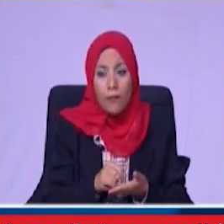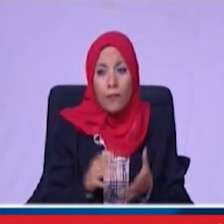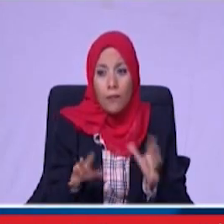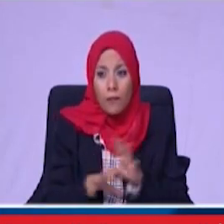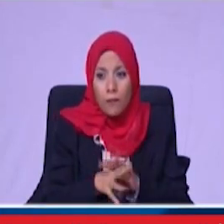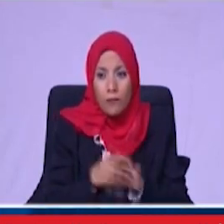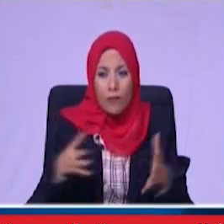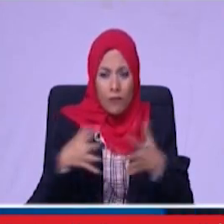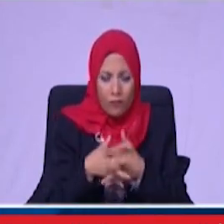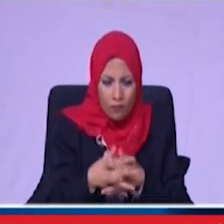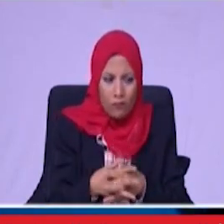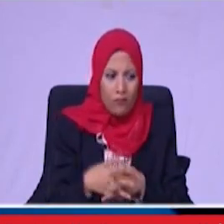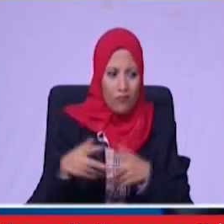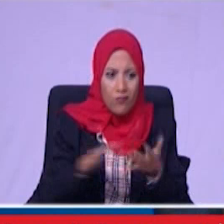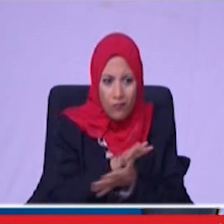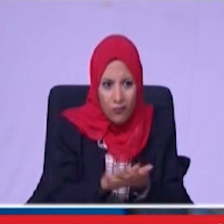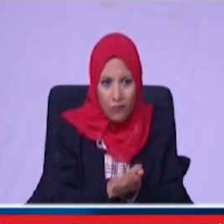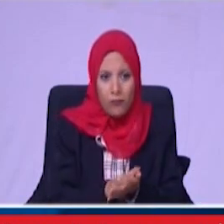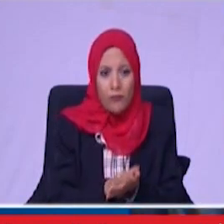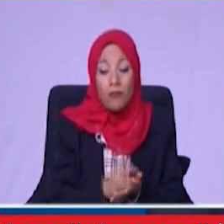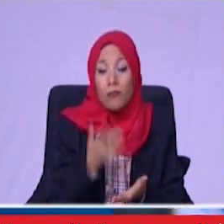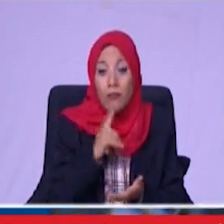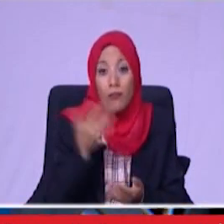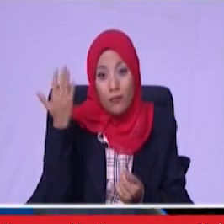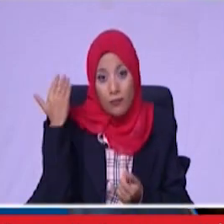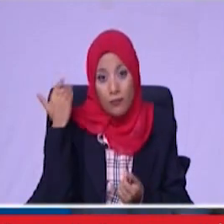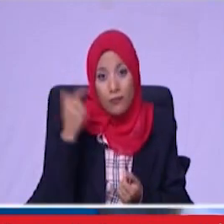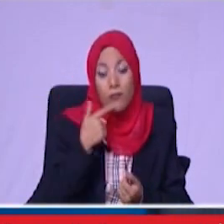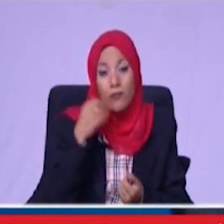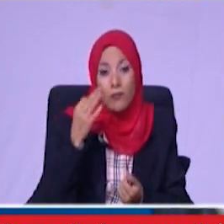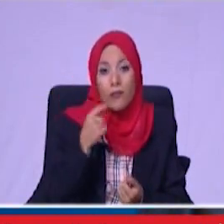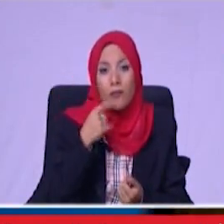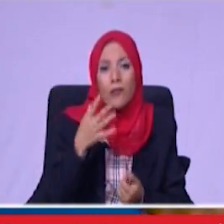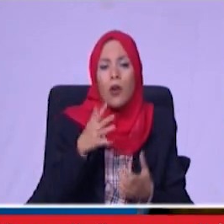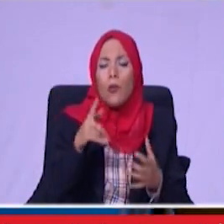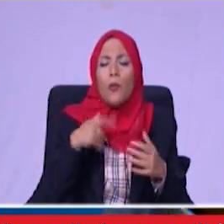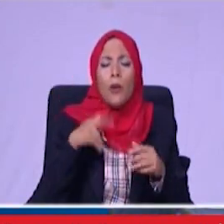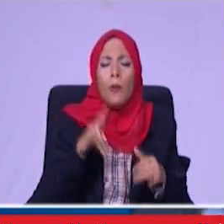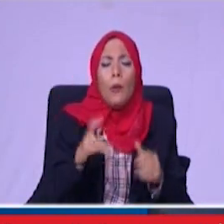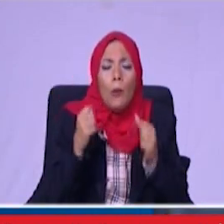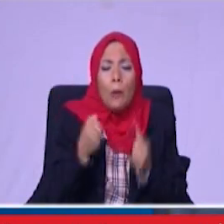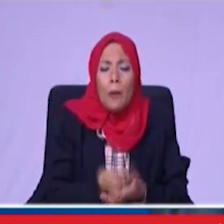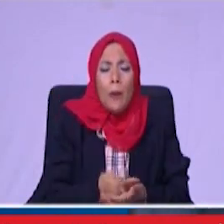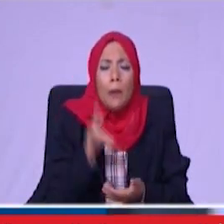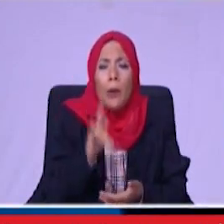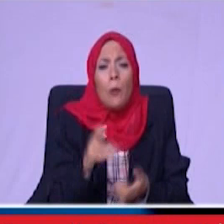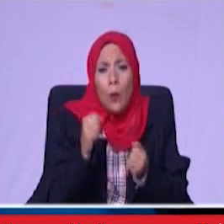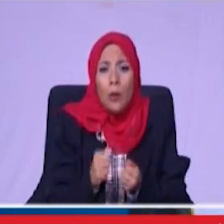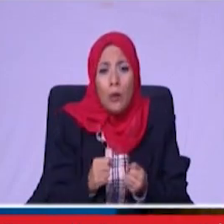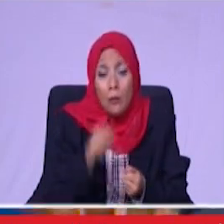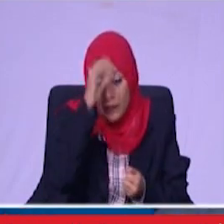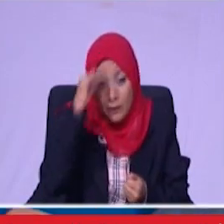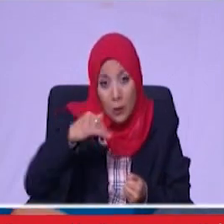تصطدم فبدات المنزله تقل فدون الحلم لانهم غاليين قوي دون الحلم لان هم